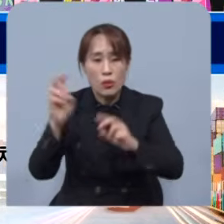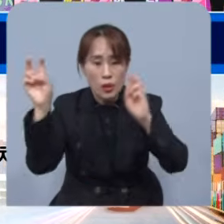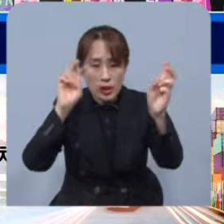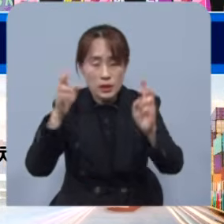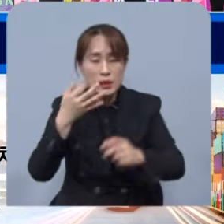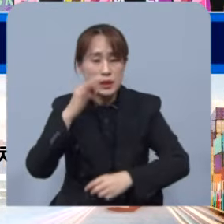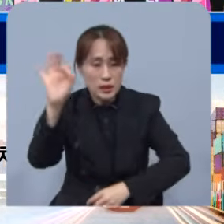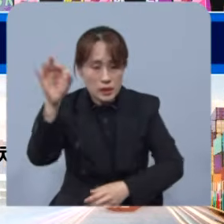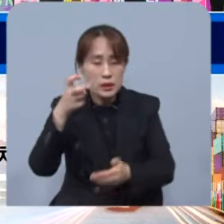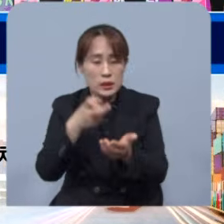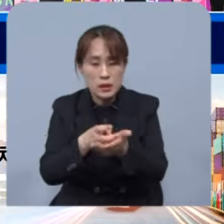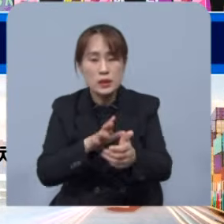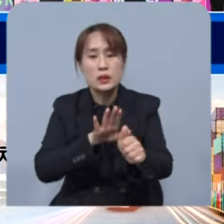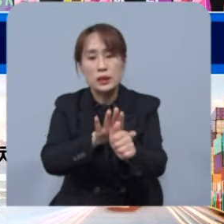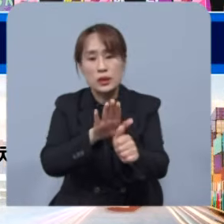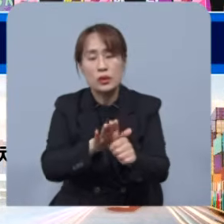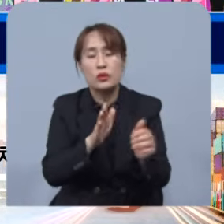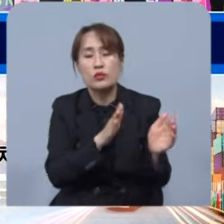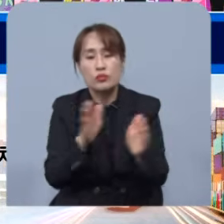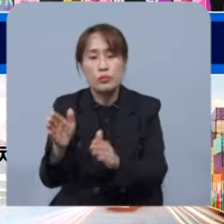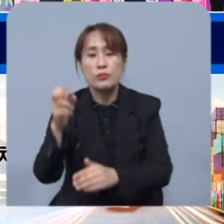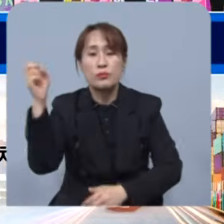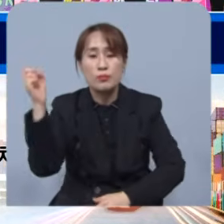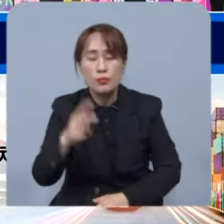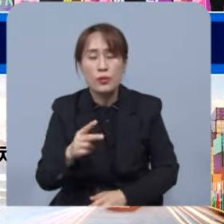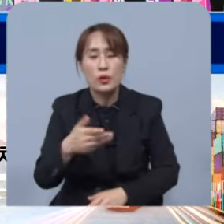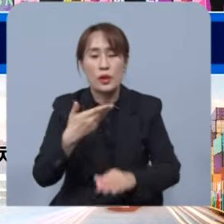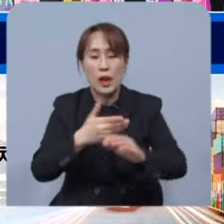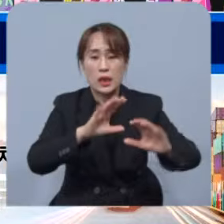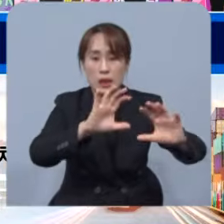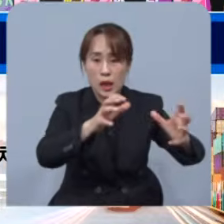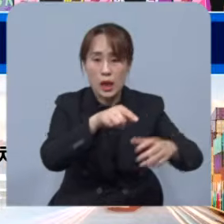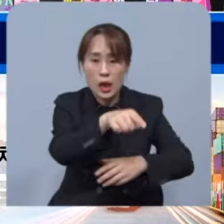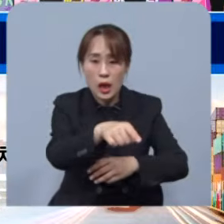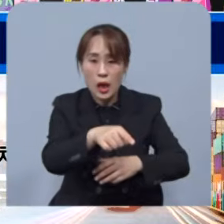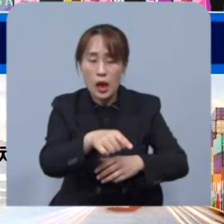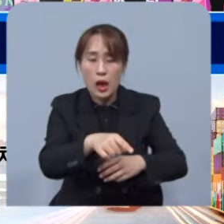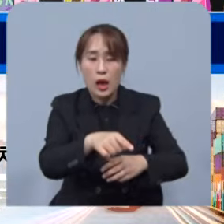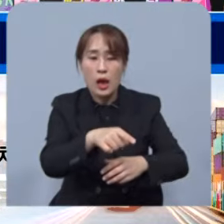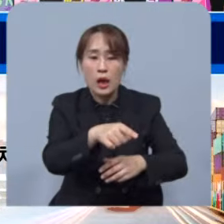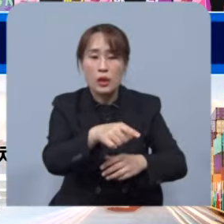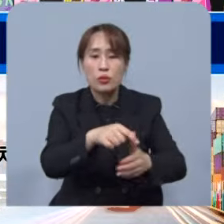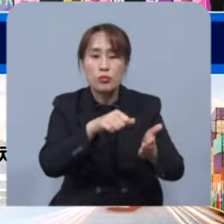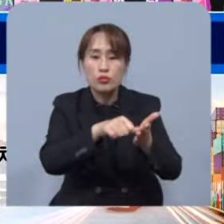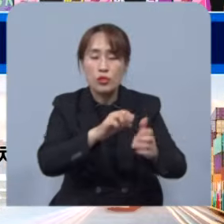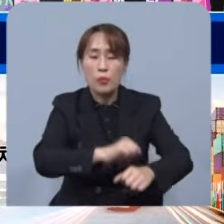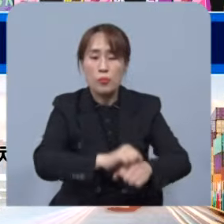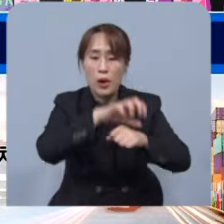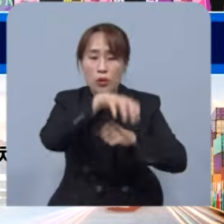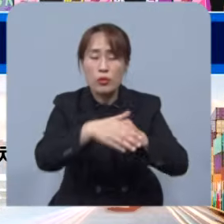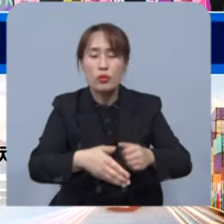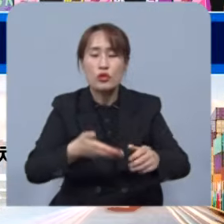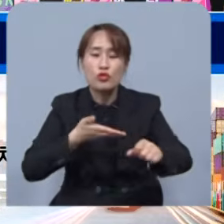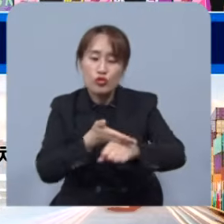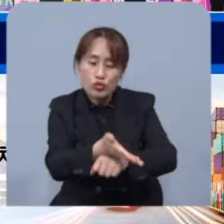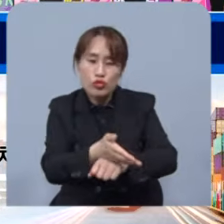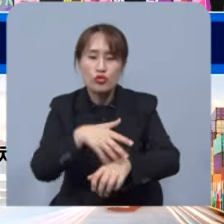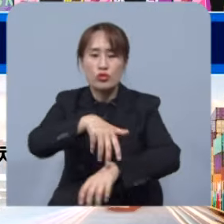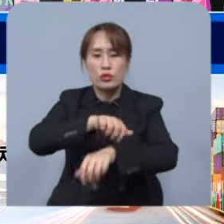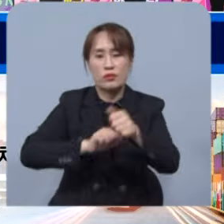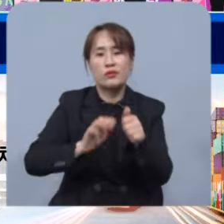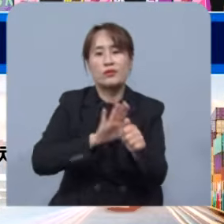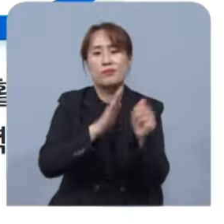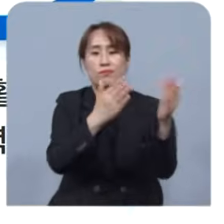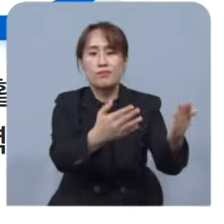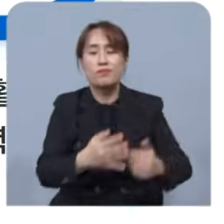인증 제도 등 지원 체계를 마련하며 또 해외 물류기지 구축 등 수출 지원을